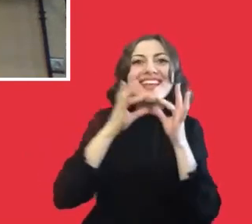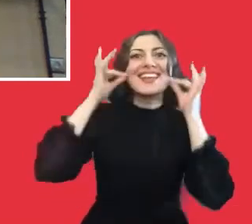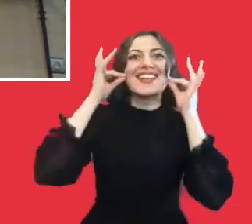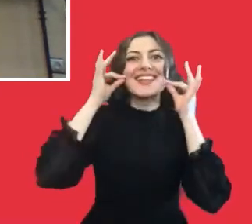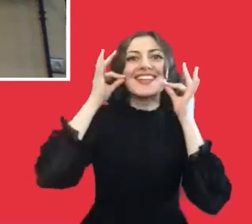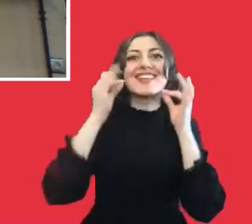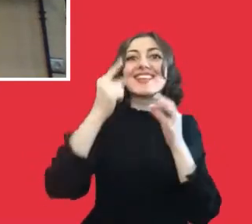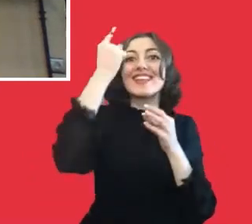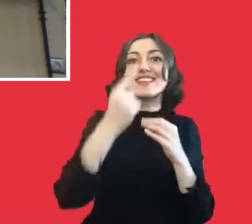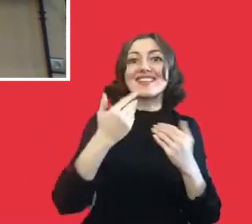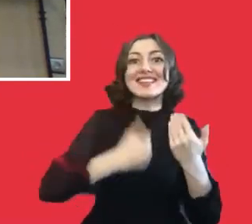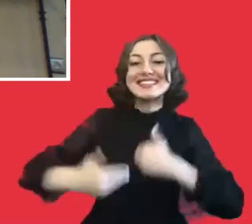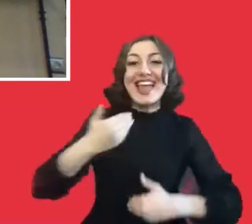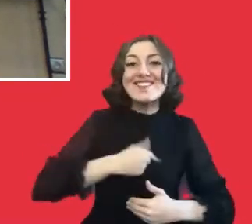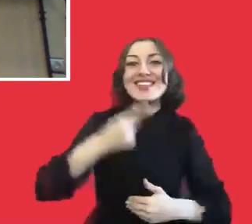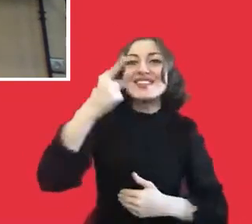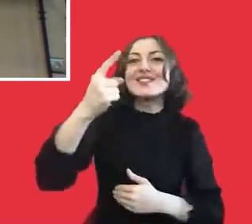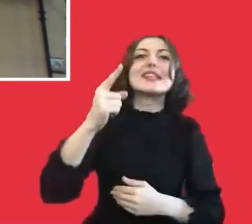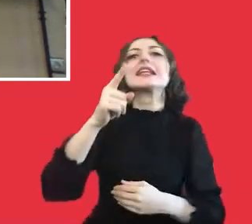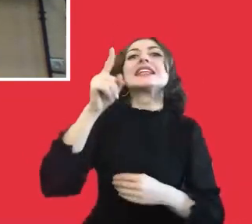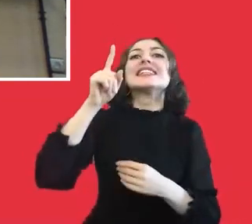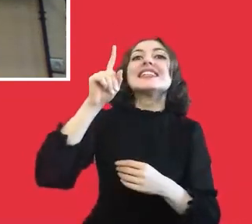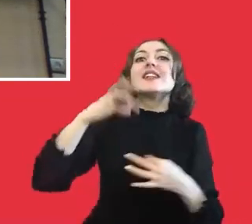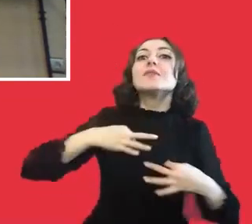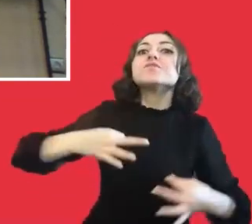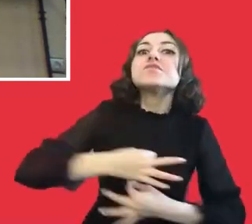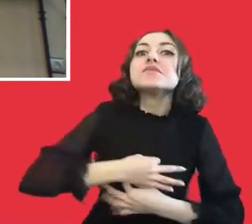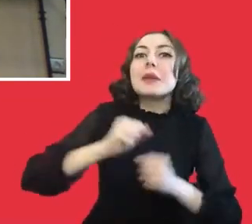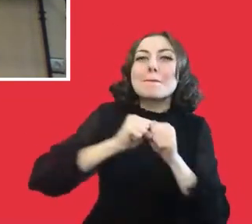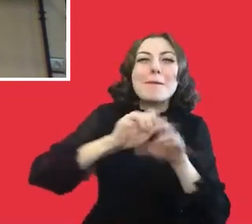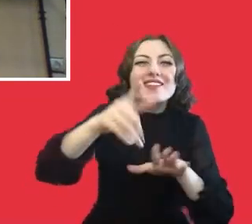panel oldu. Sayın Güllüoğlu'na ve Kına'da paylaştıkları deneyimler için çok teşekkür ediyoruz.